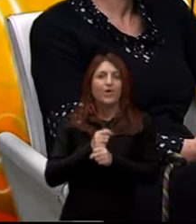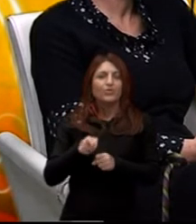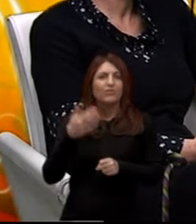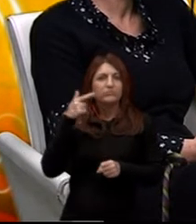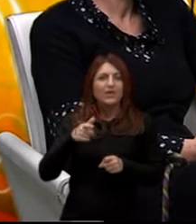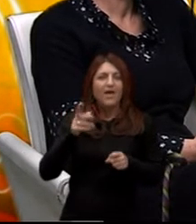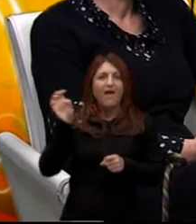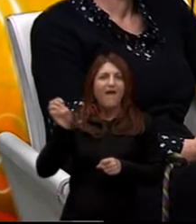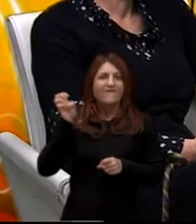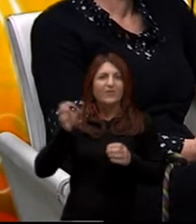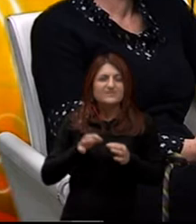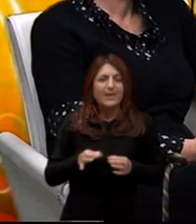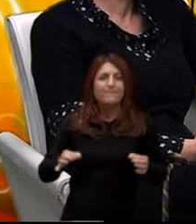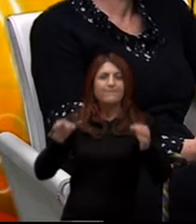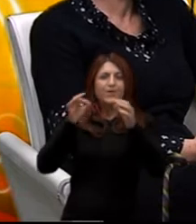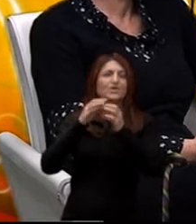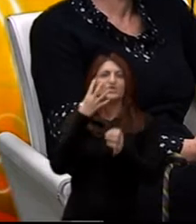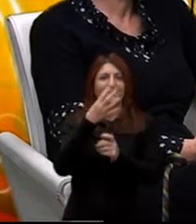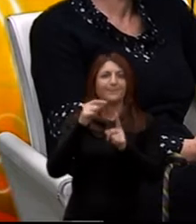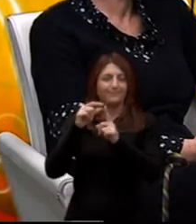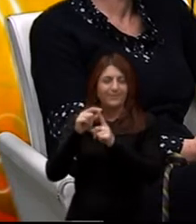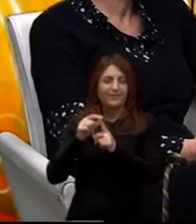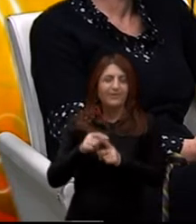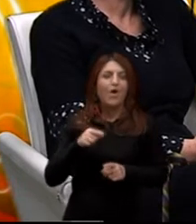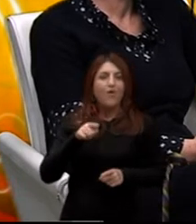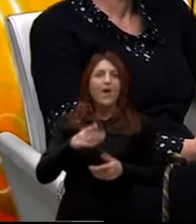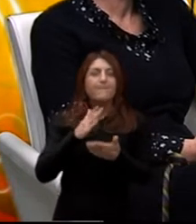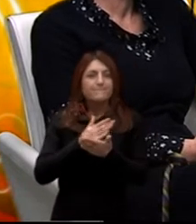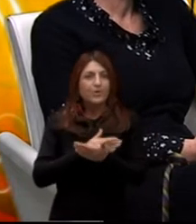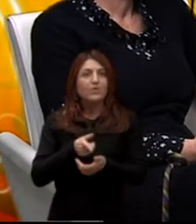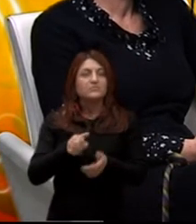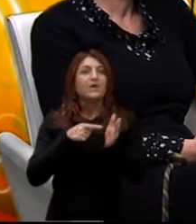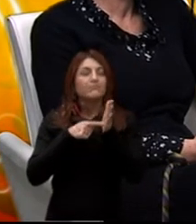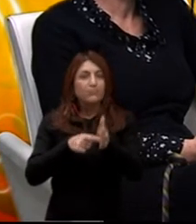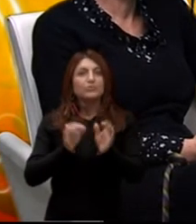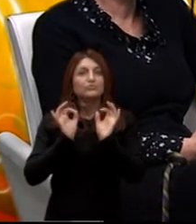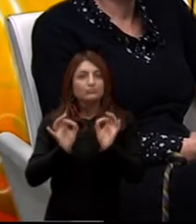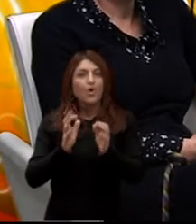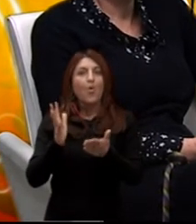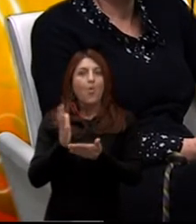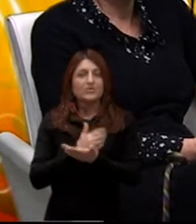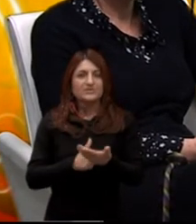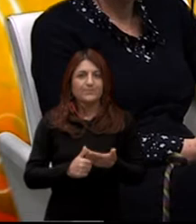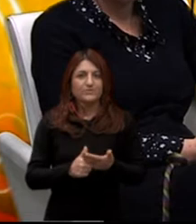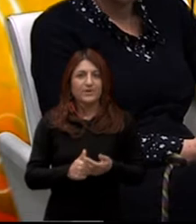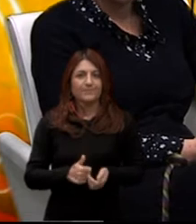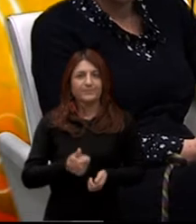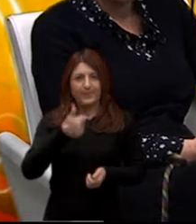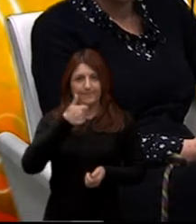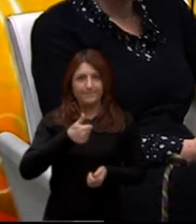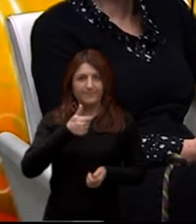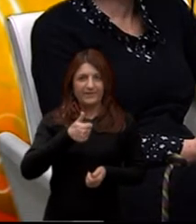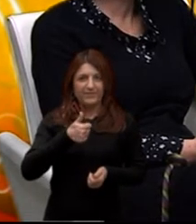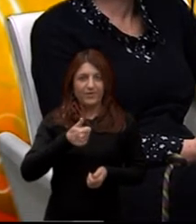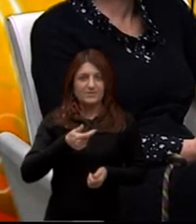I sada gledamo načina da ga nastavimo jer se je pokazao izrazito uspješnim. Naime, kao što znate, prvoga su